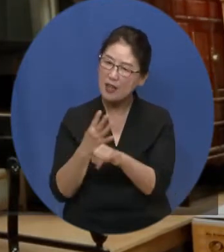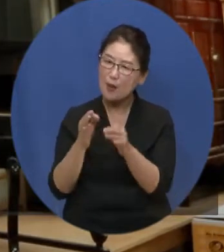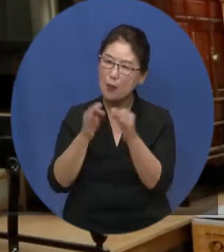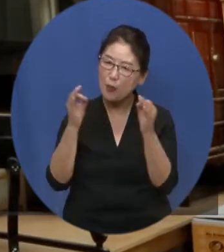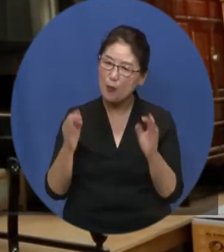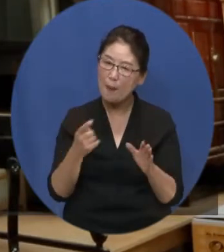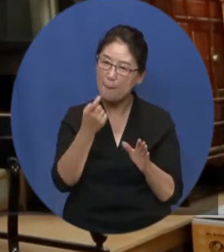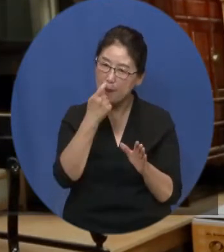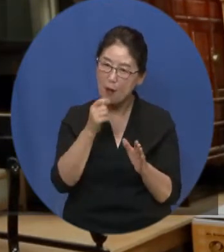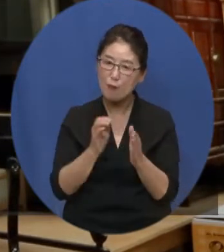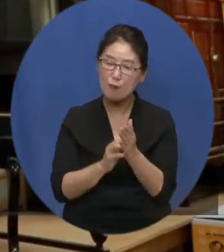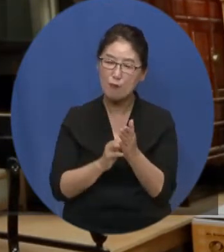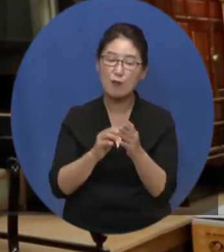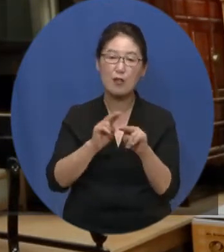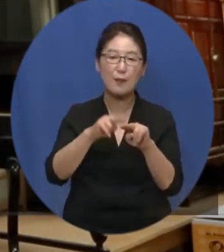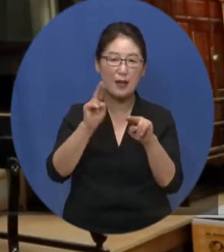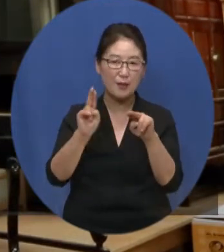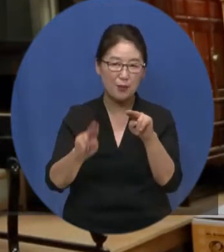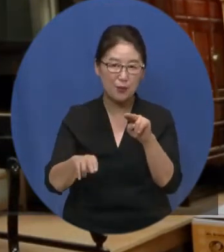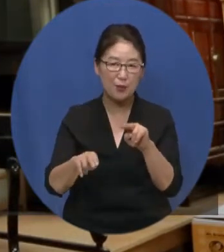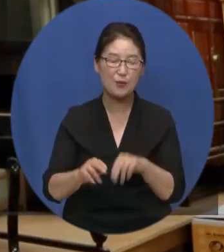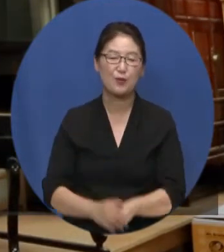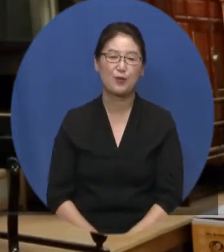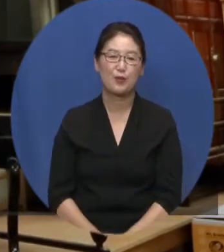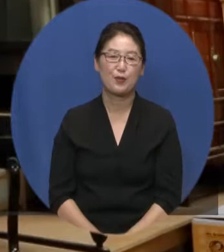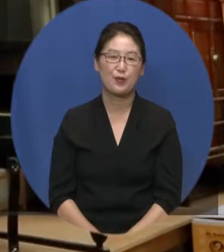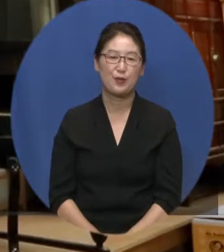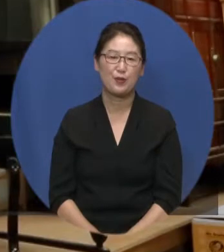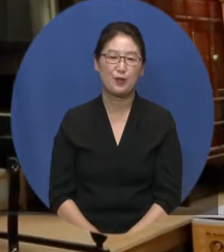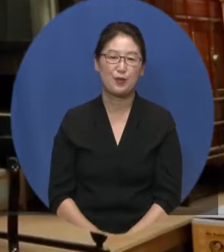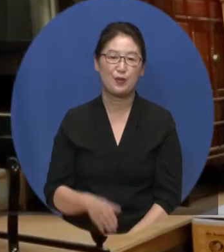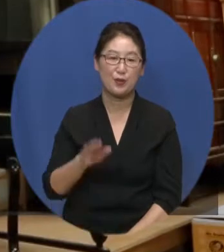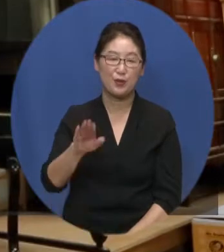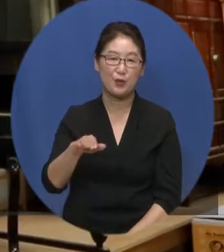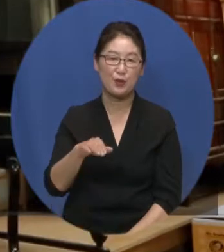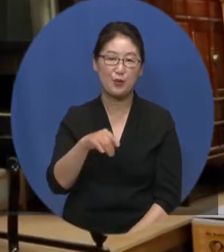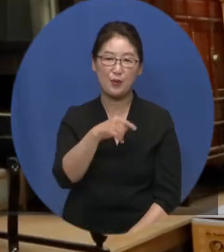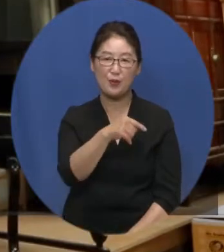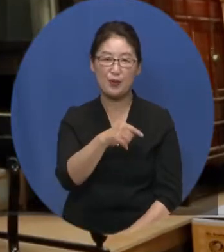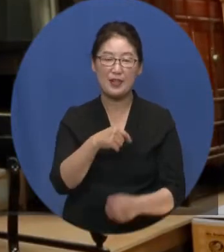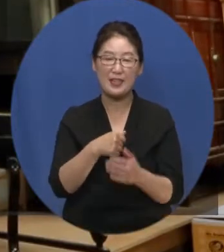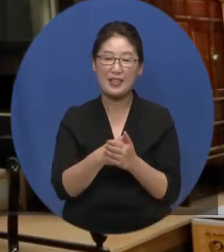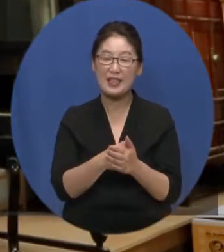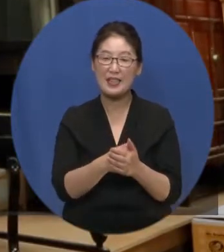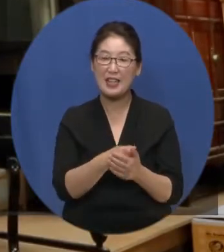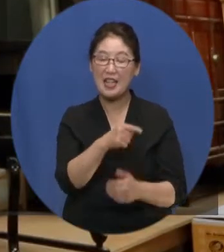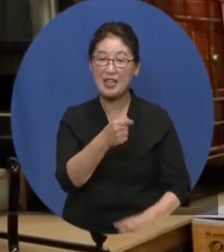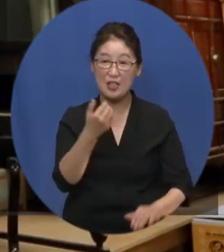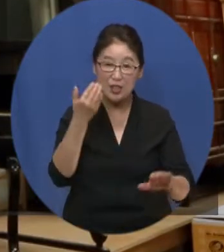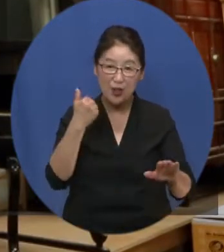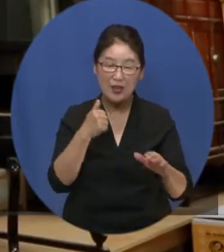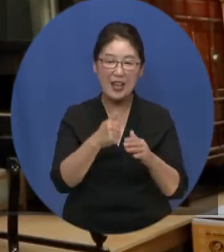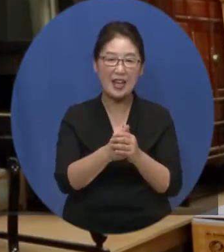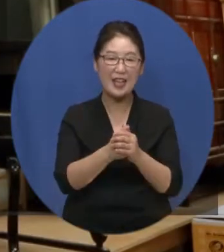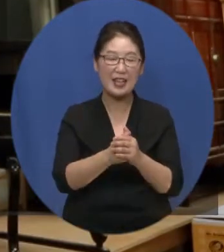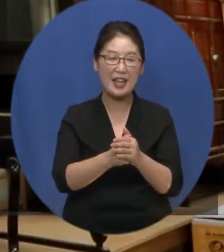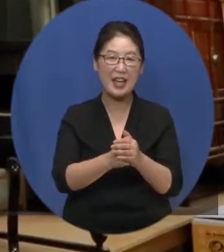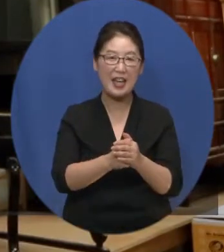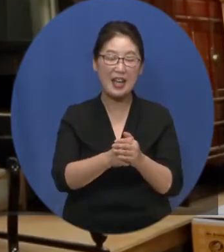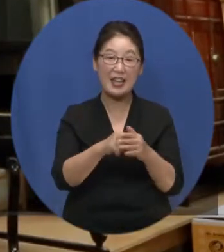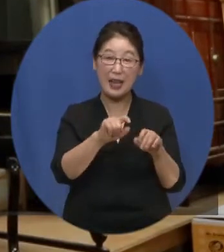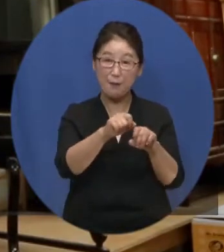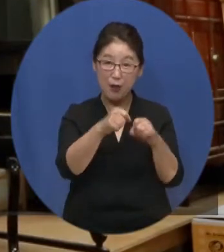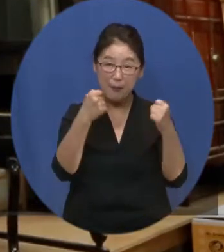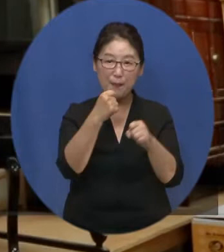이제 그만두고 제가 다녔던 공방에서 나오면서 제가 이제 제 공방을 차린 거죠